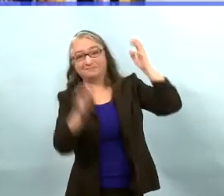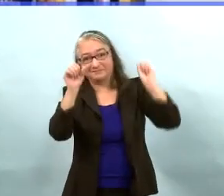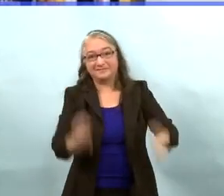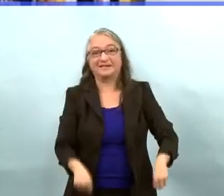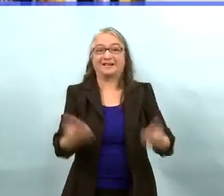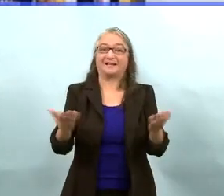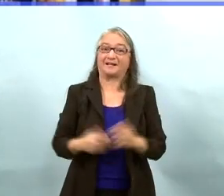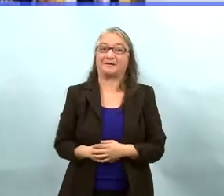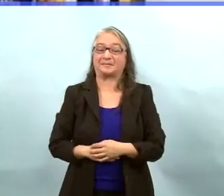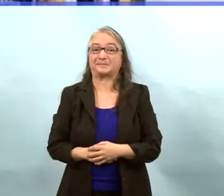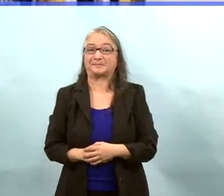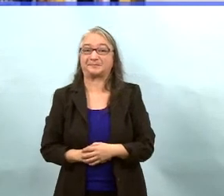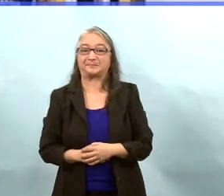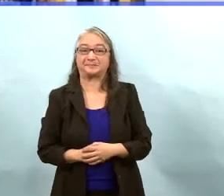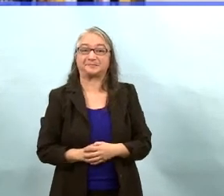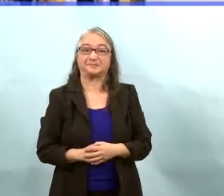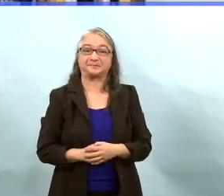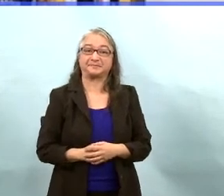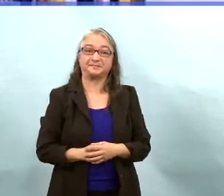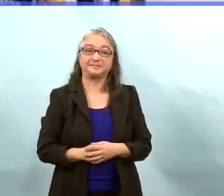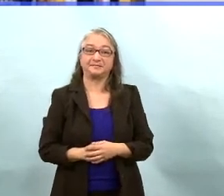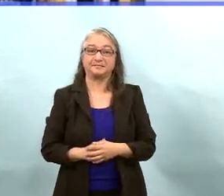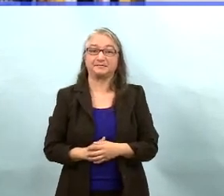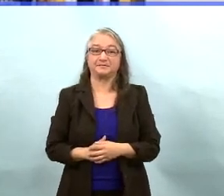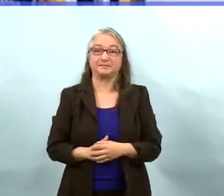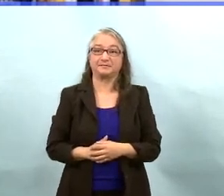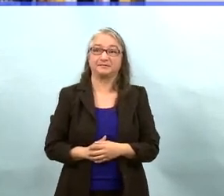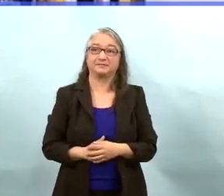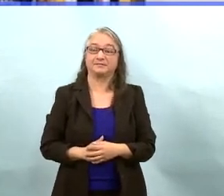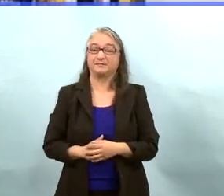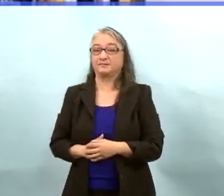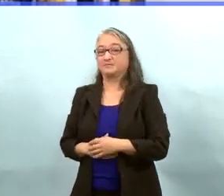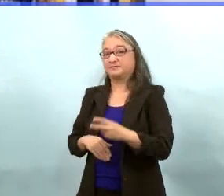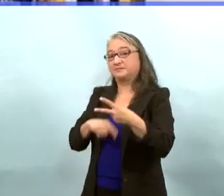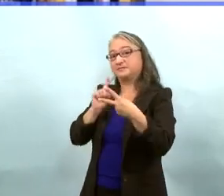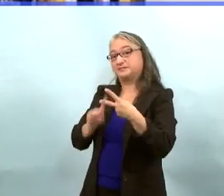prendre rendez-vous tel ou tel jour. Merci.